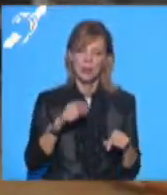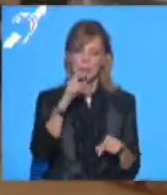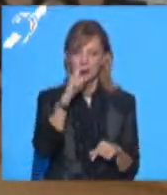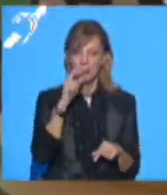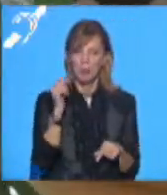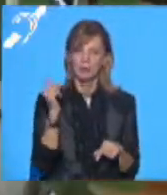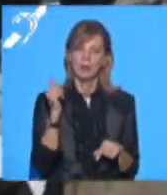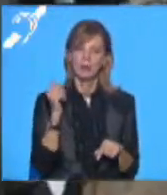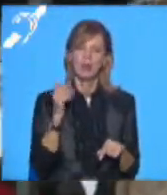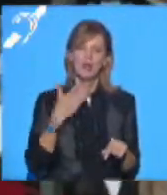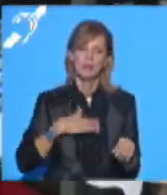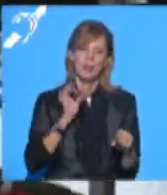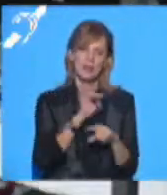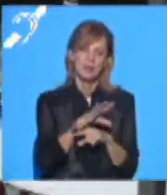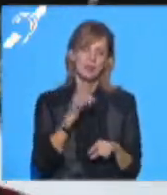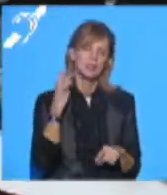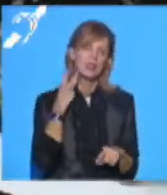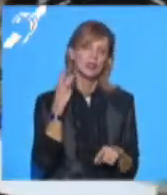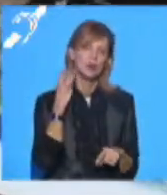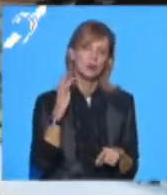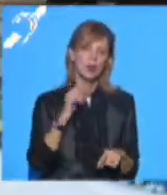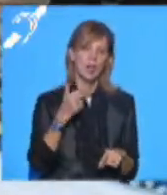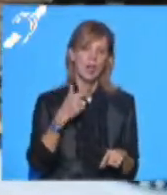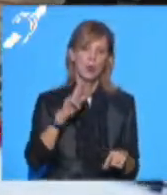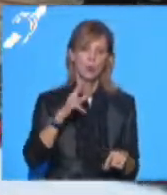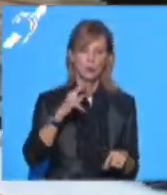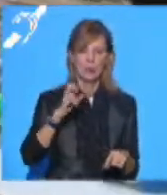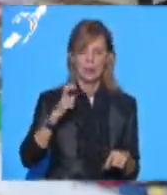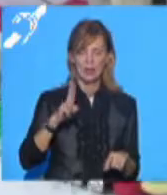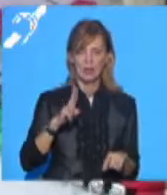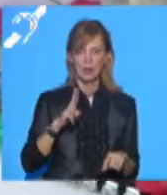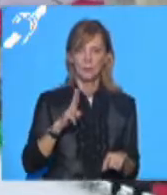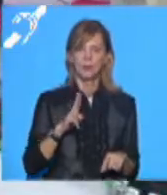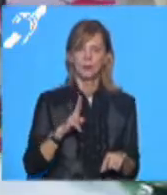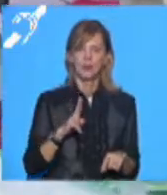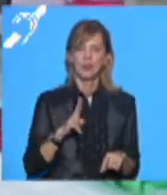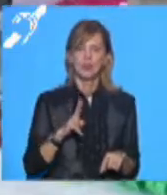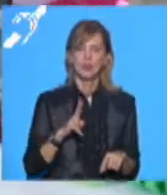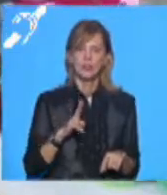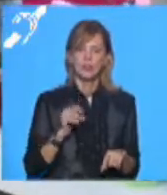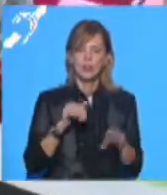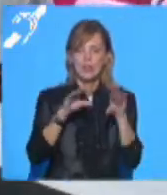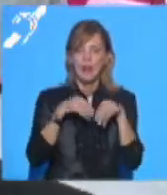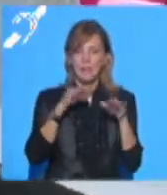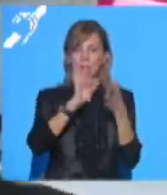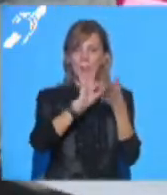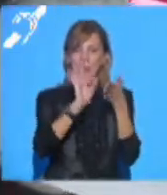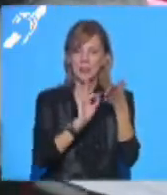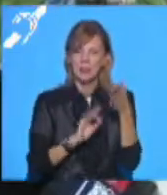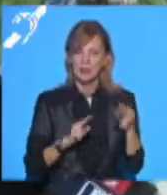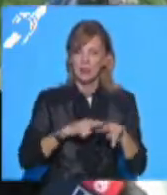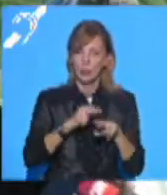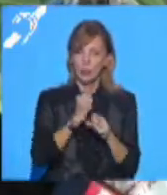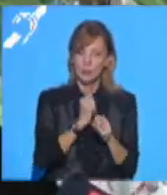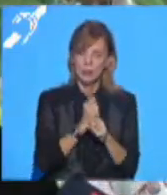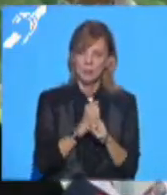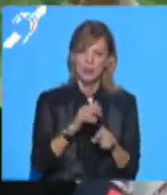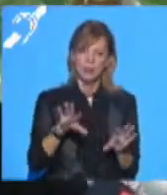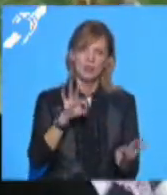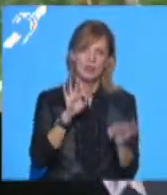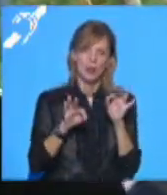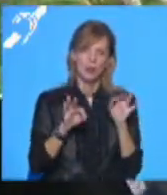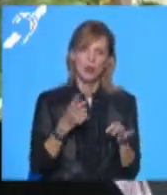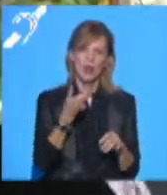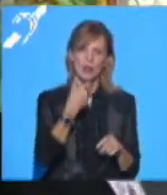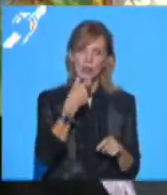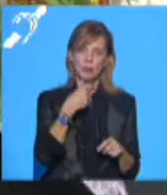adus la vânzare țuica aurie plăcută la privit și la gust. Dar să aflăm și rețeta după care se prepară. Se culege